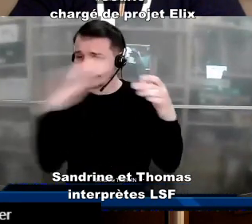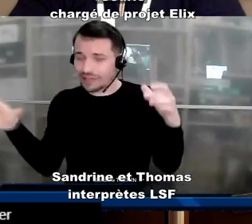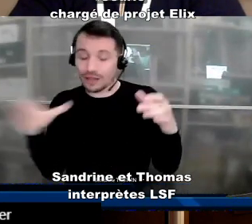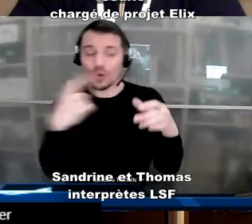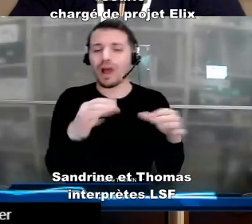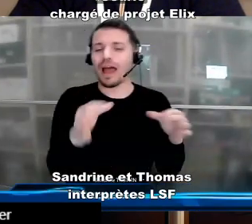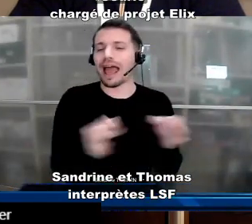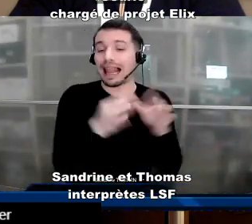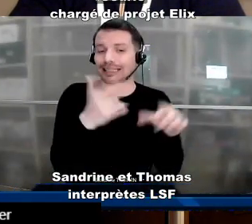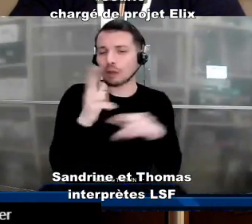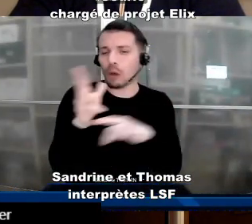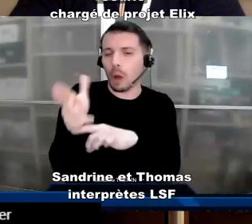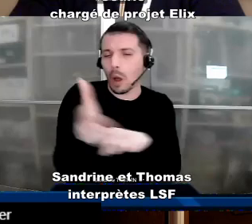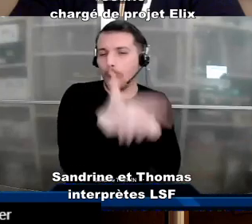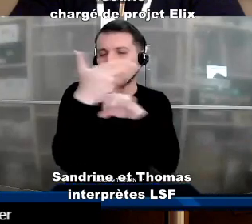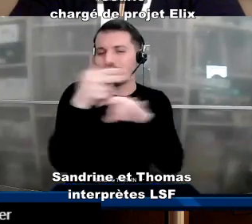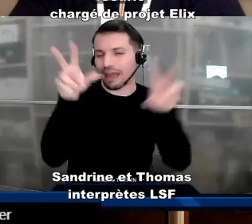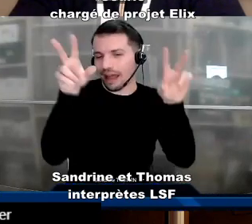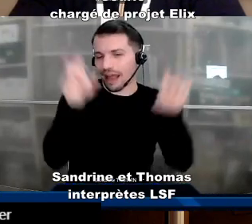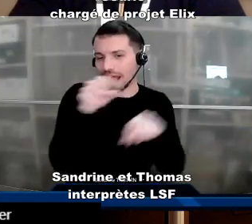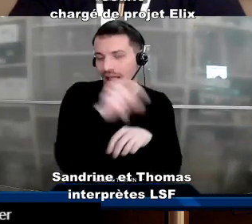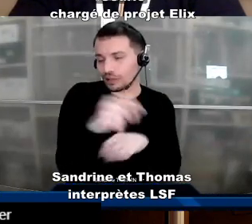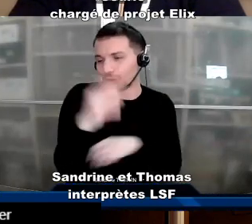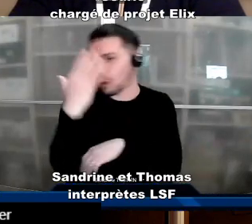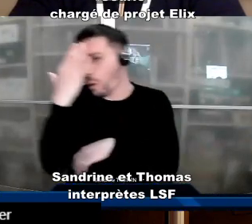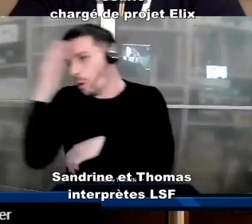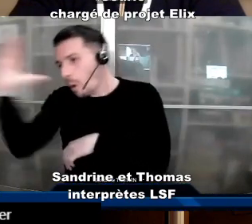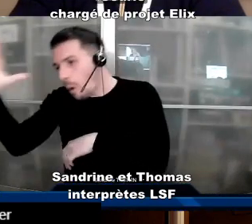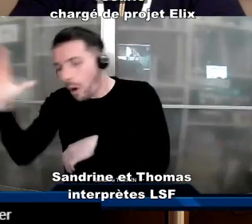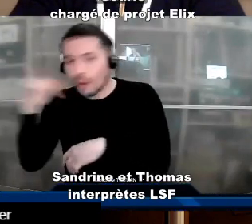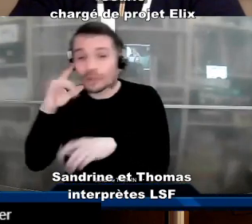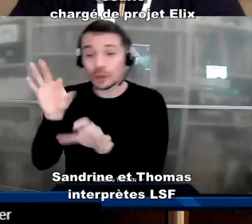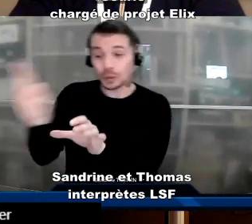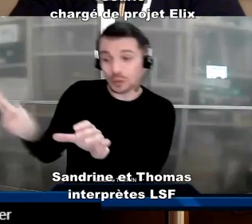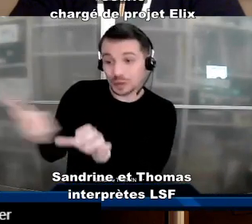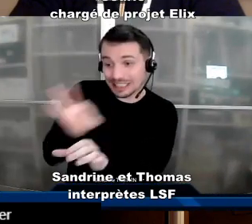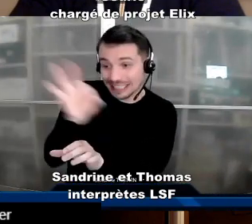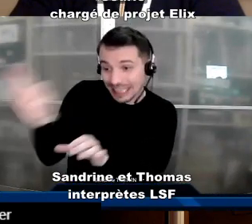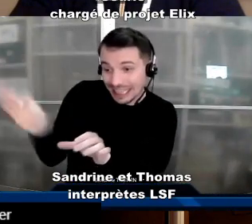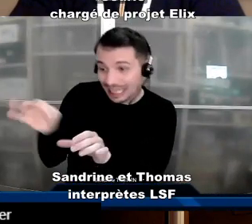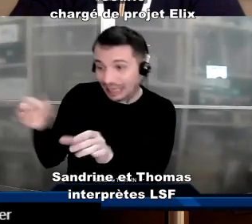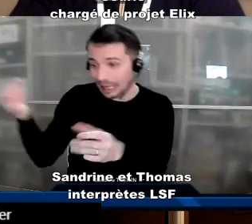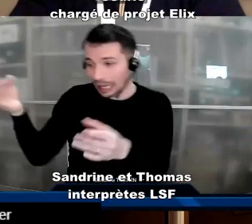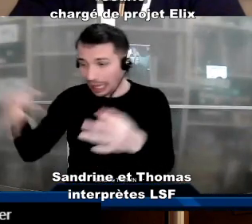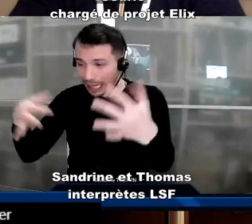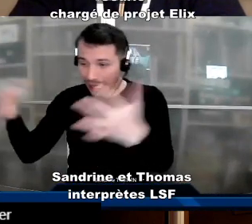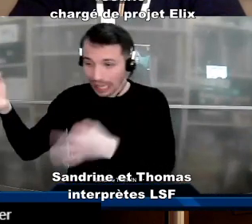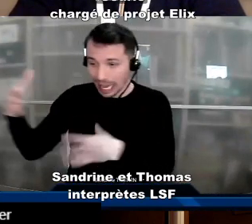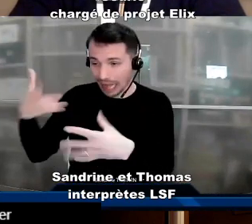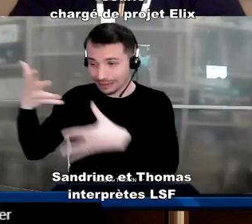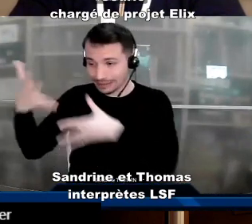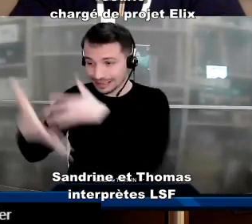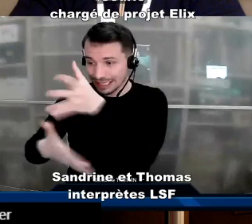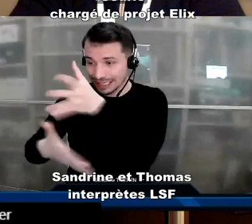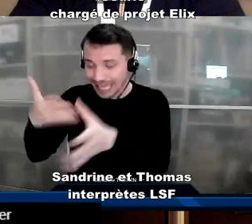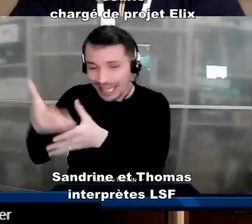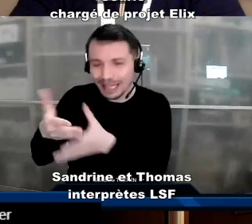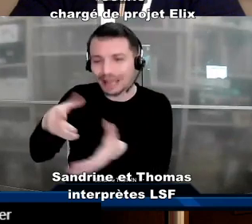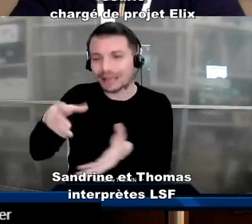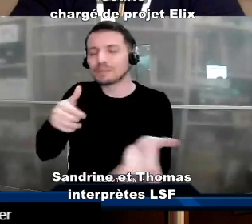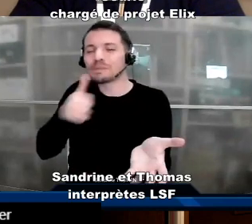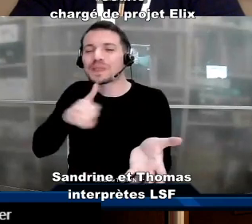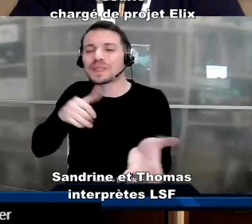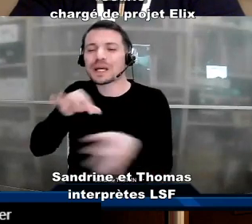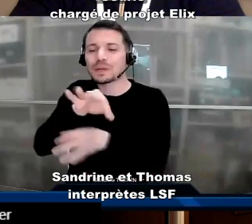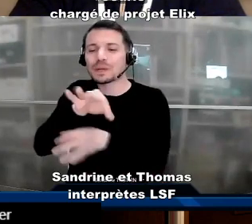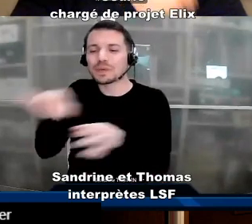Reporter, et puis on a d'autres formats. On a fait des recettes de cuisine en langue des signes, donc c'est ma petite cuisine avec Elix. On avait